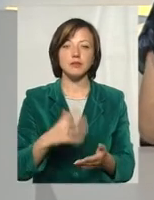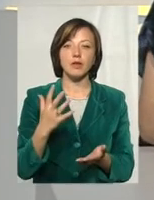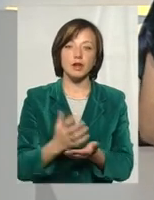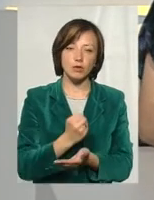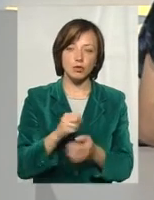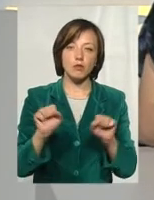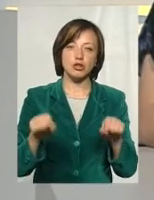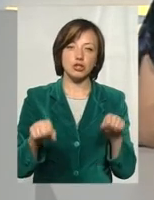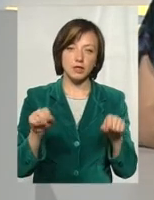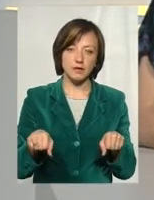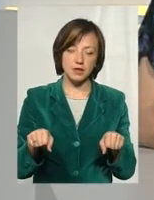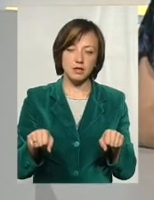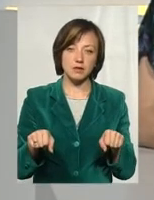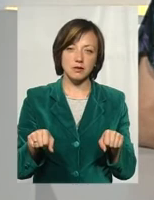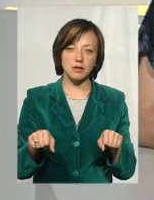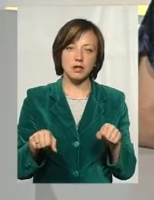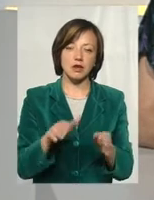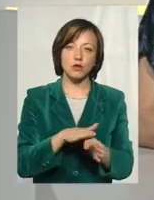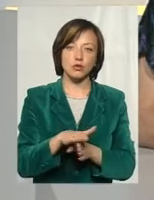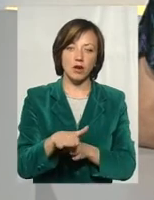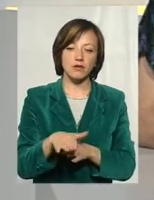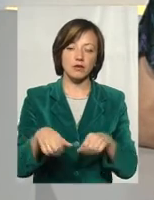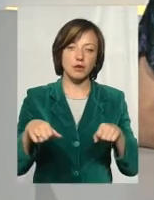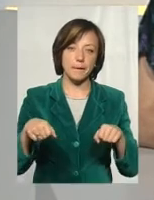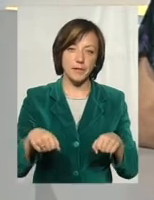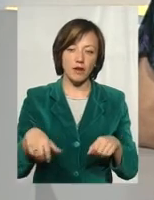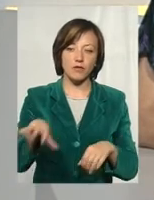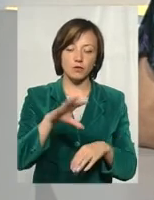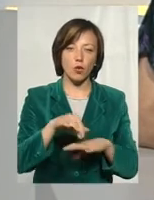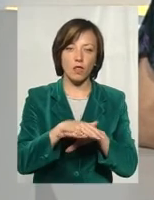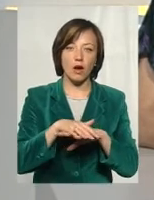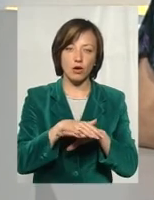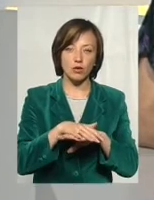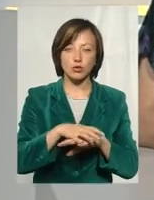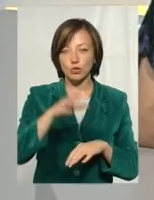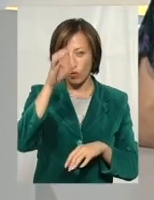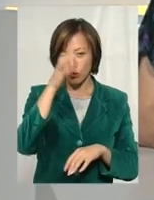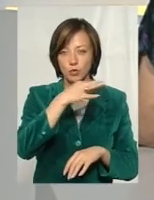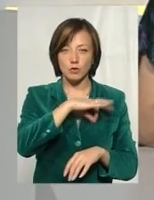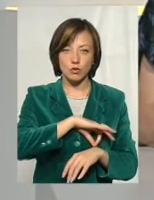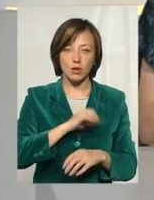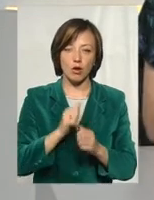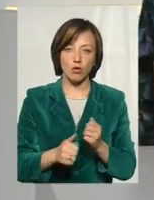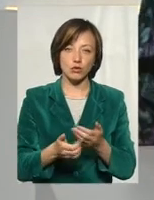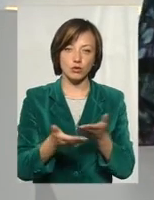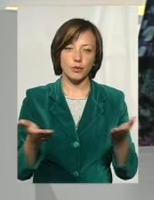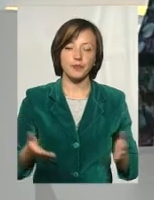знайдуть можливість реалізувати те право всього народу з розумом і з користю для кожного